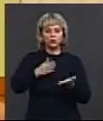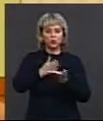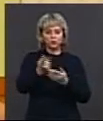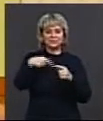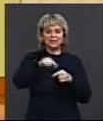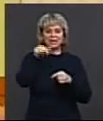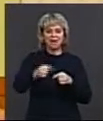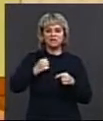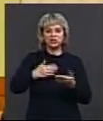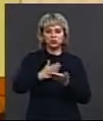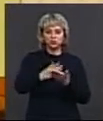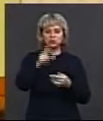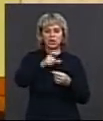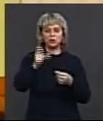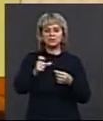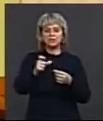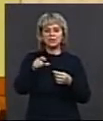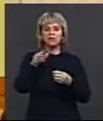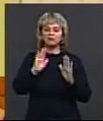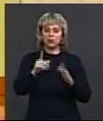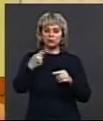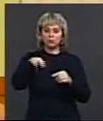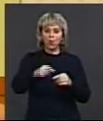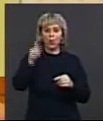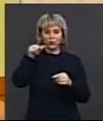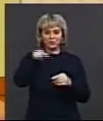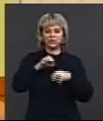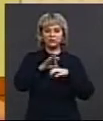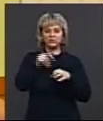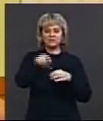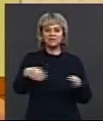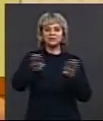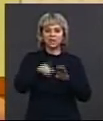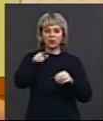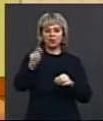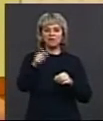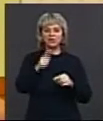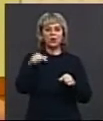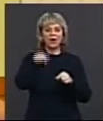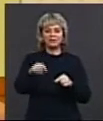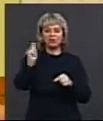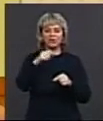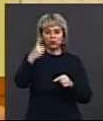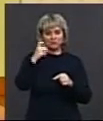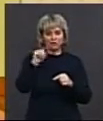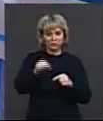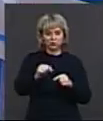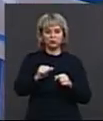для военнослужащих людей вот, по умению вести вот такую войну, а именно войну